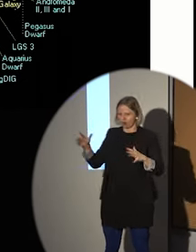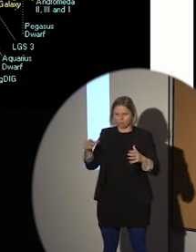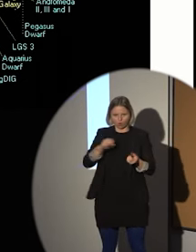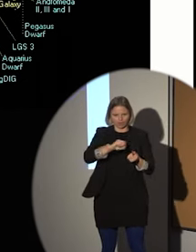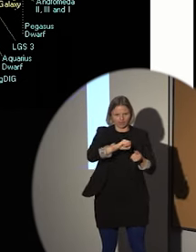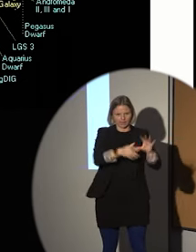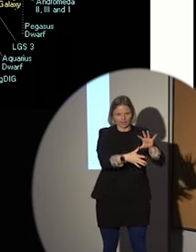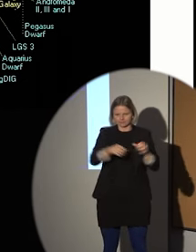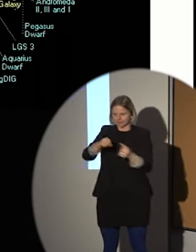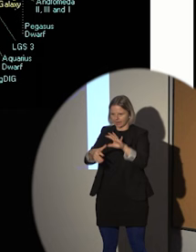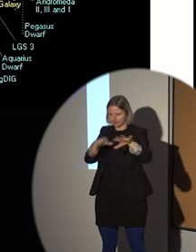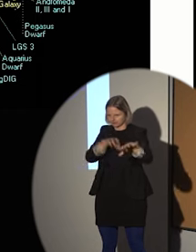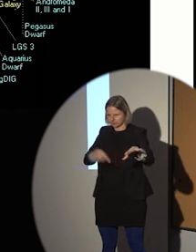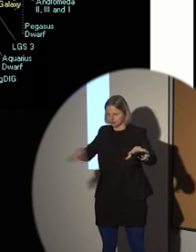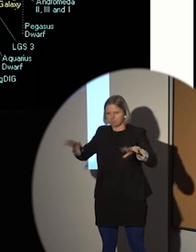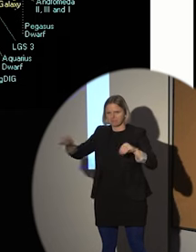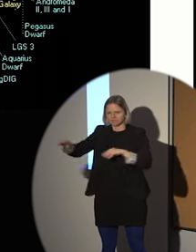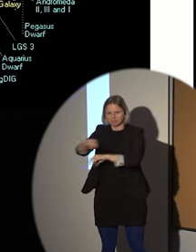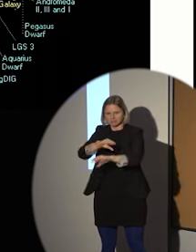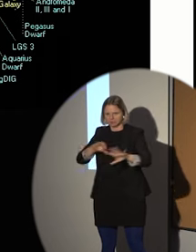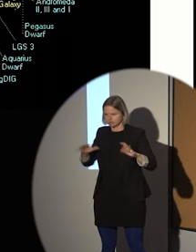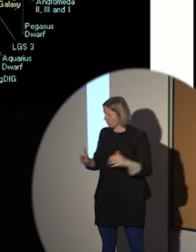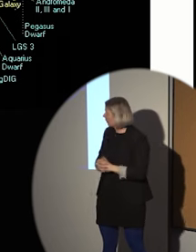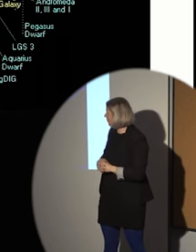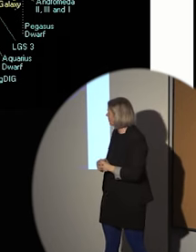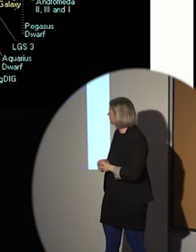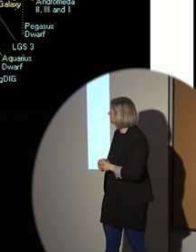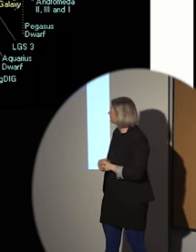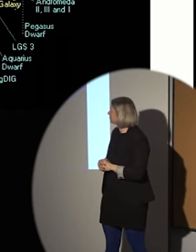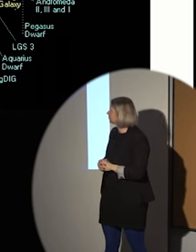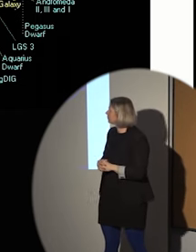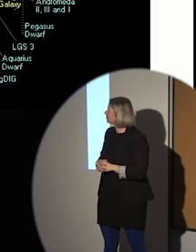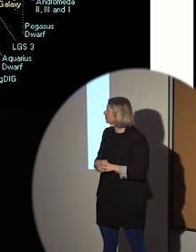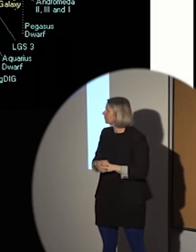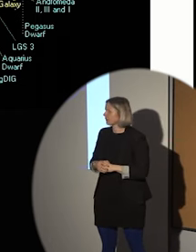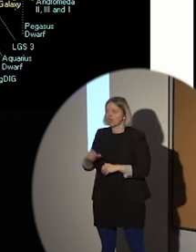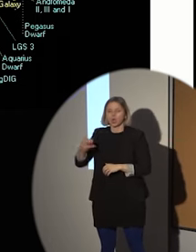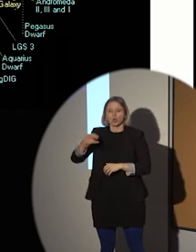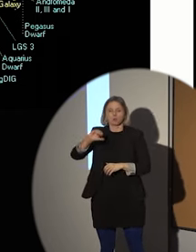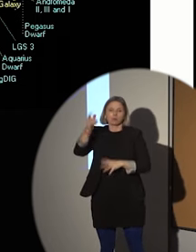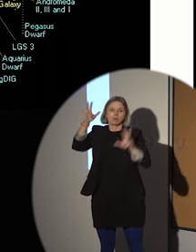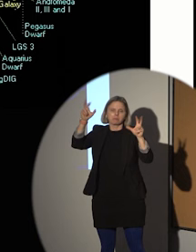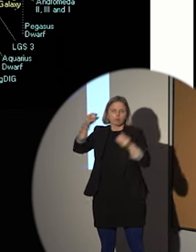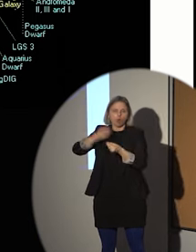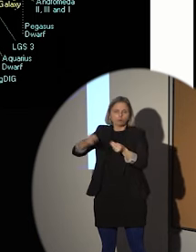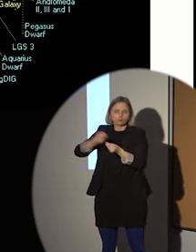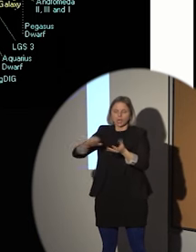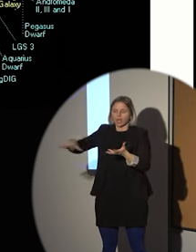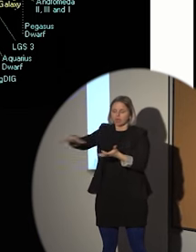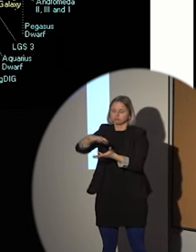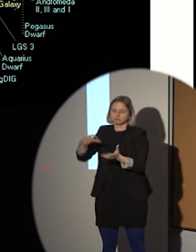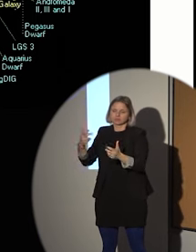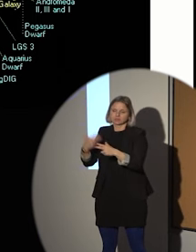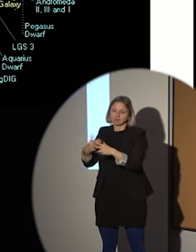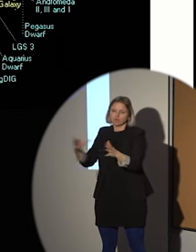Alors, le premier objet qu'on appelle local s'appelle le groupe local. C'est en fait un